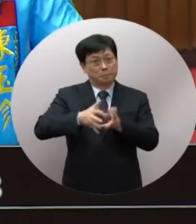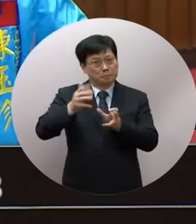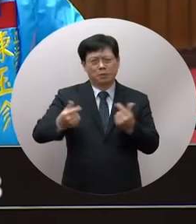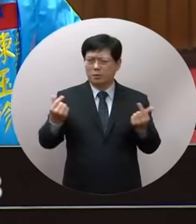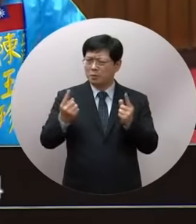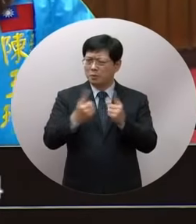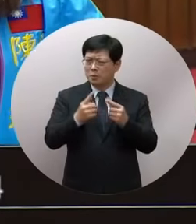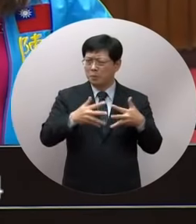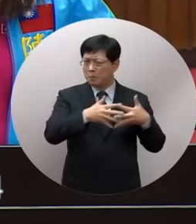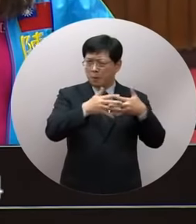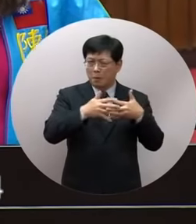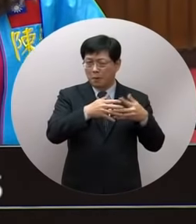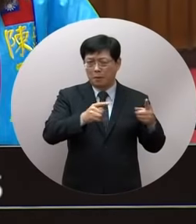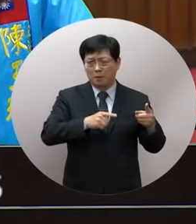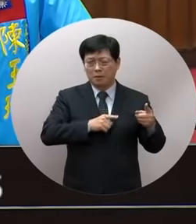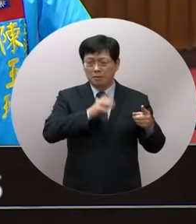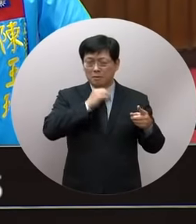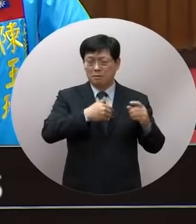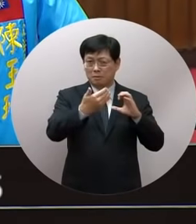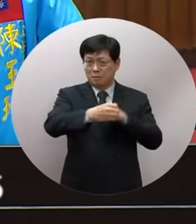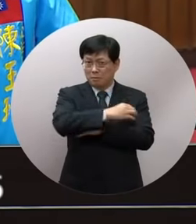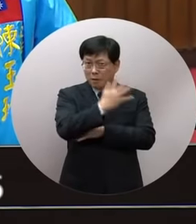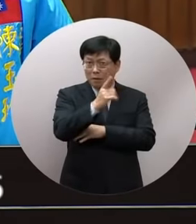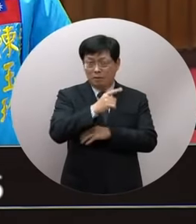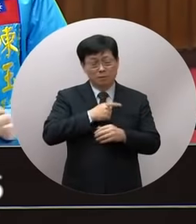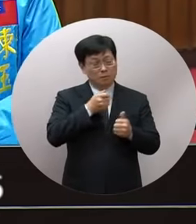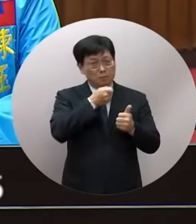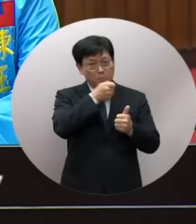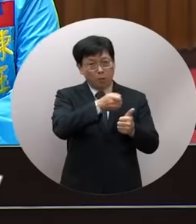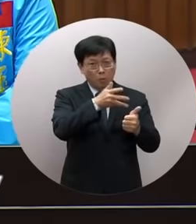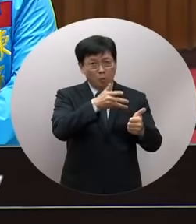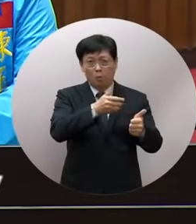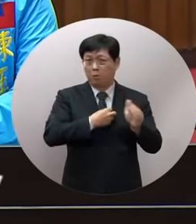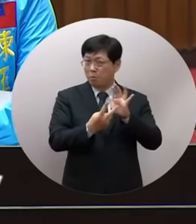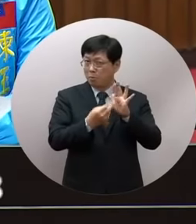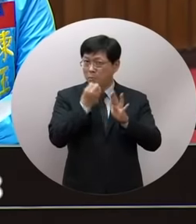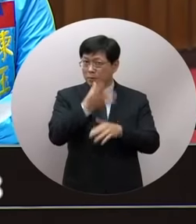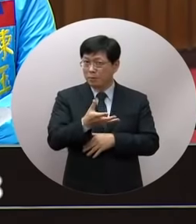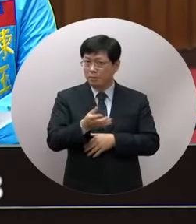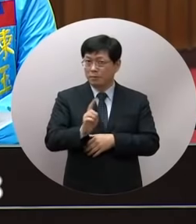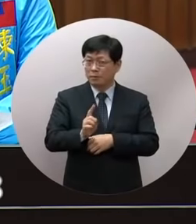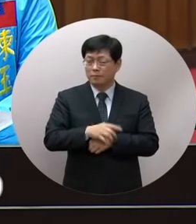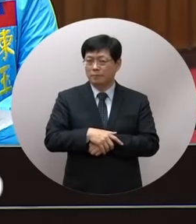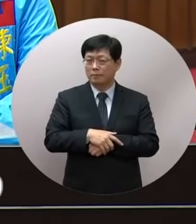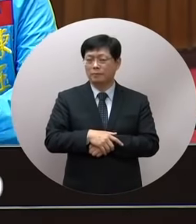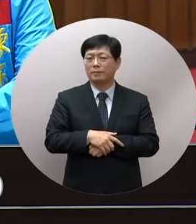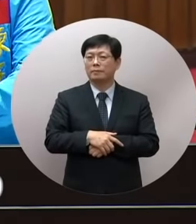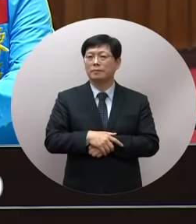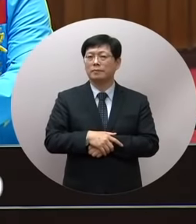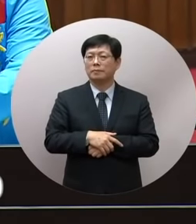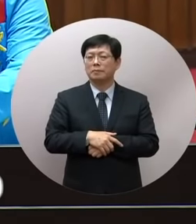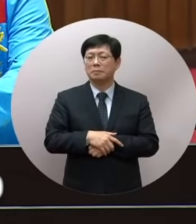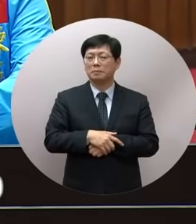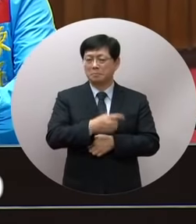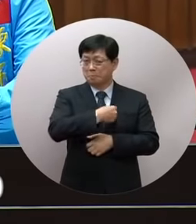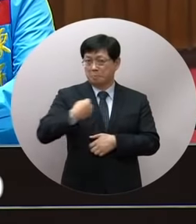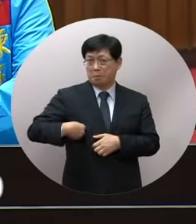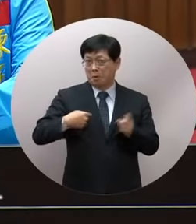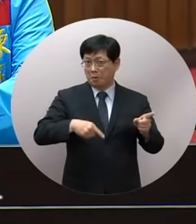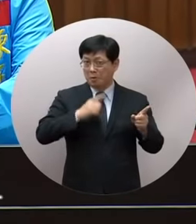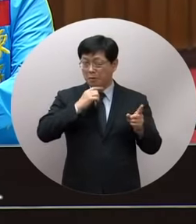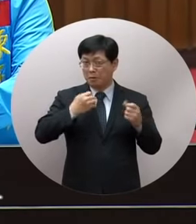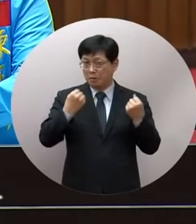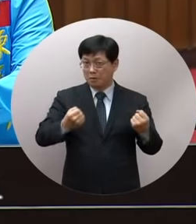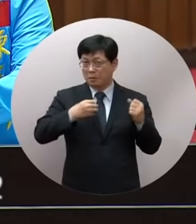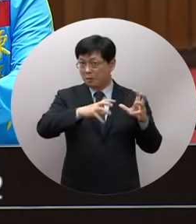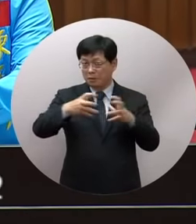他好像对美国，他对美国这个媒体在媒体访问的，他是不是说了一个说，这个北京哈，趁